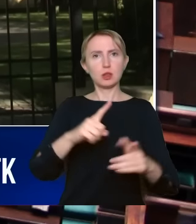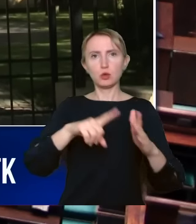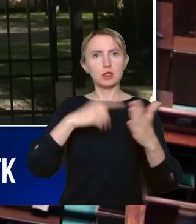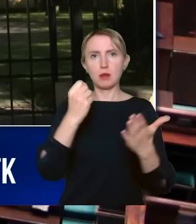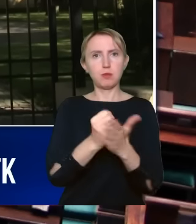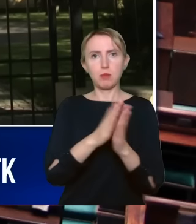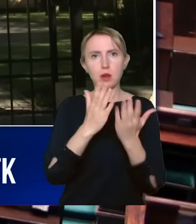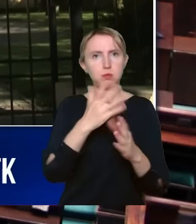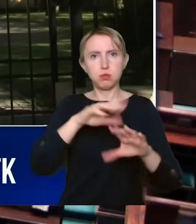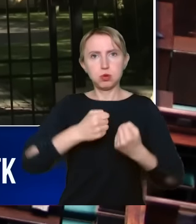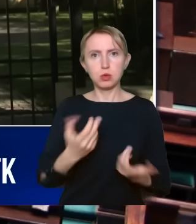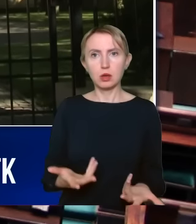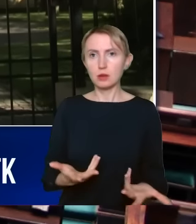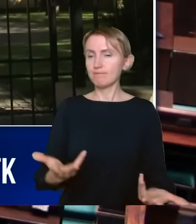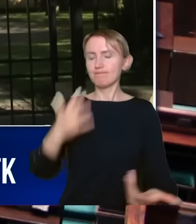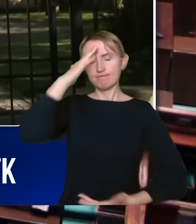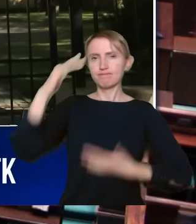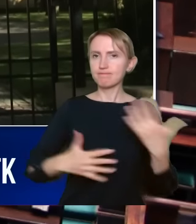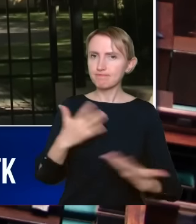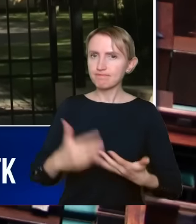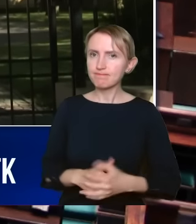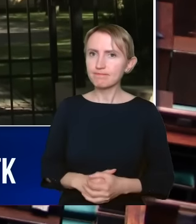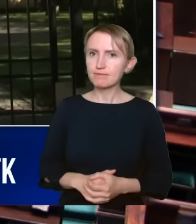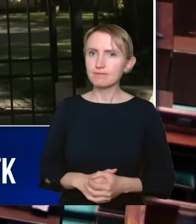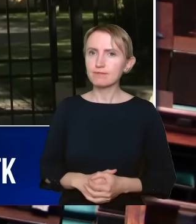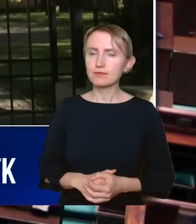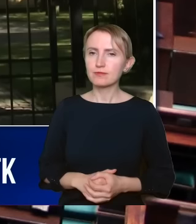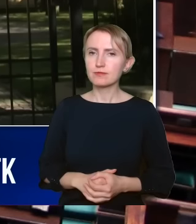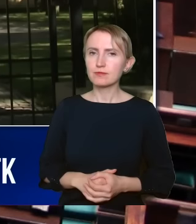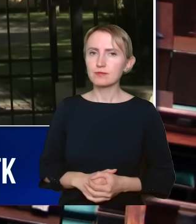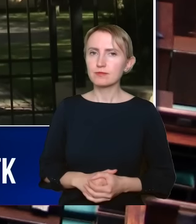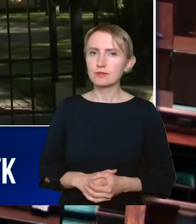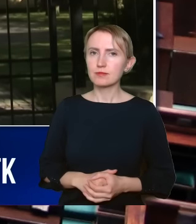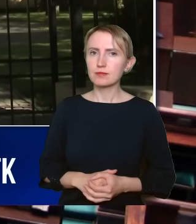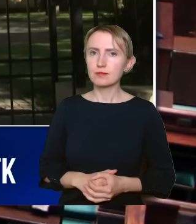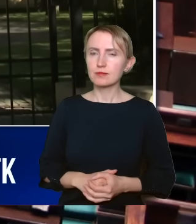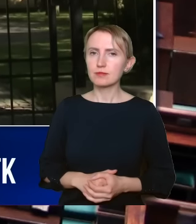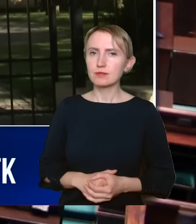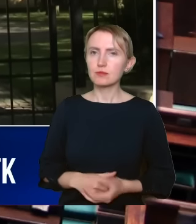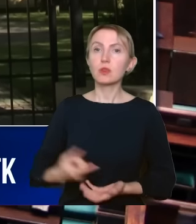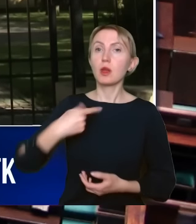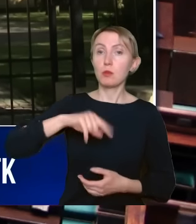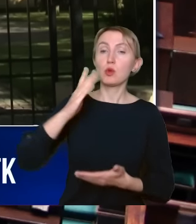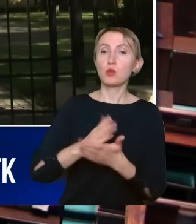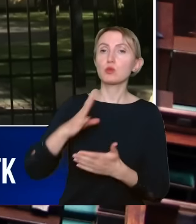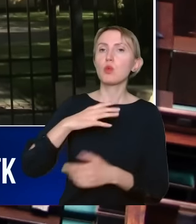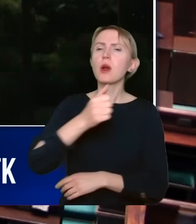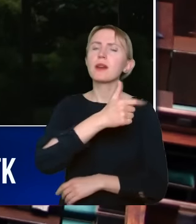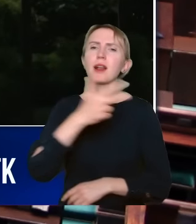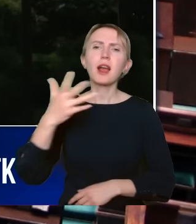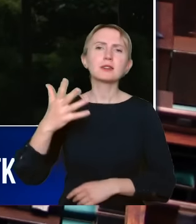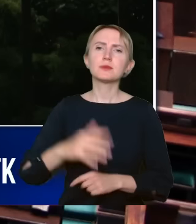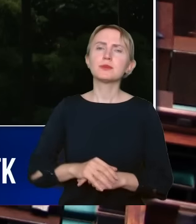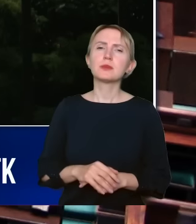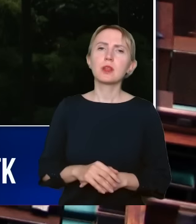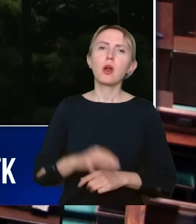Jest to jakaś aberracja, jakby zupełnie nie dostrzegając faktu, że Mieliśmy już kilkadziesiąt, jeżeli nie kilkaset